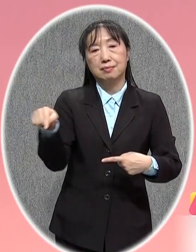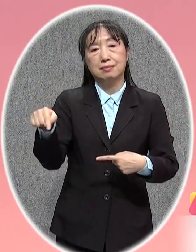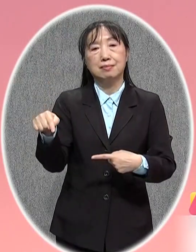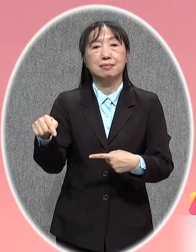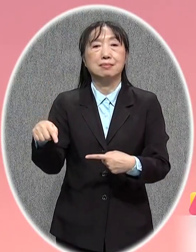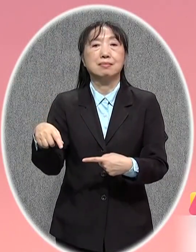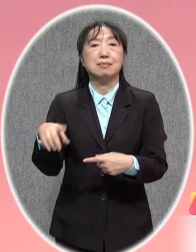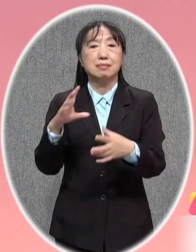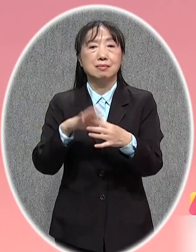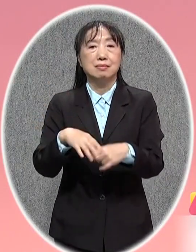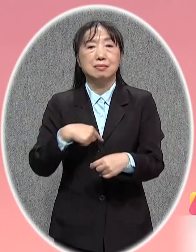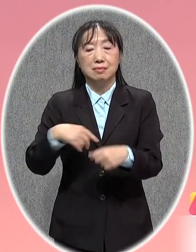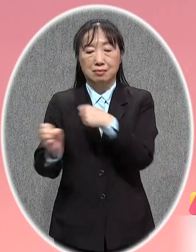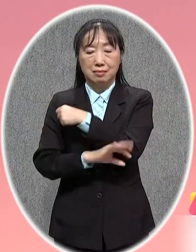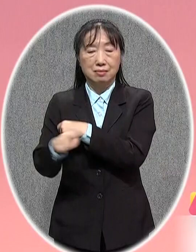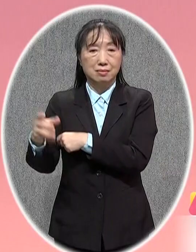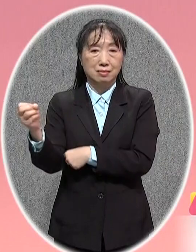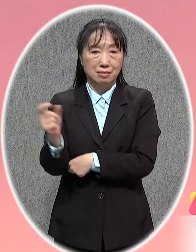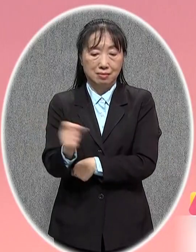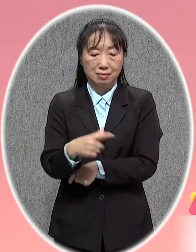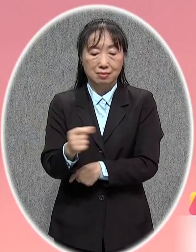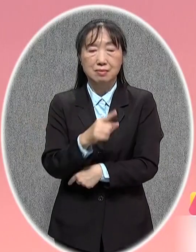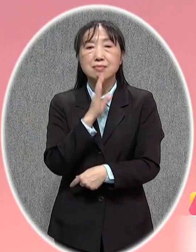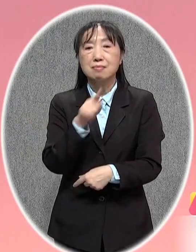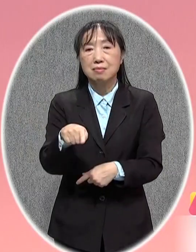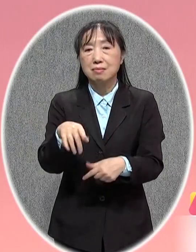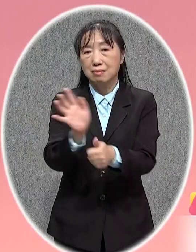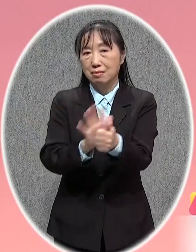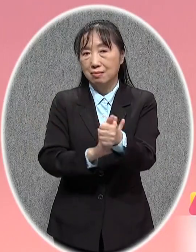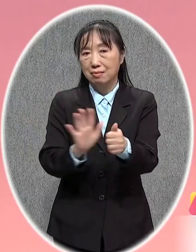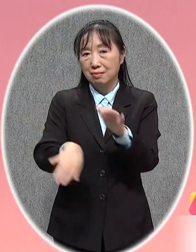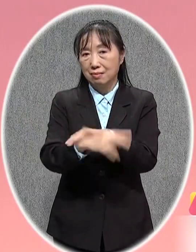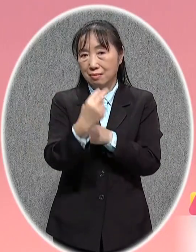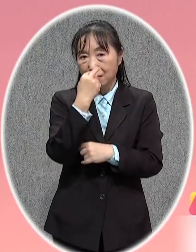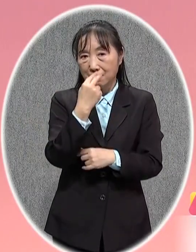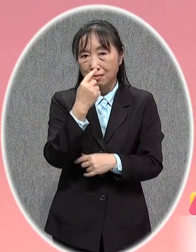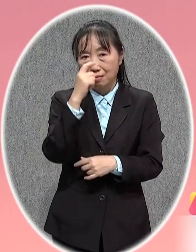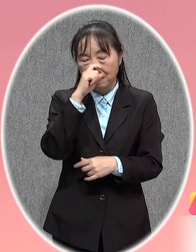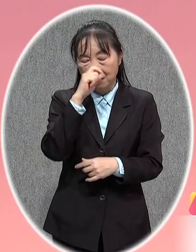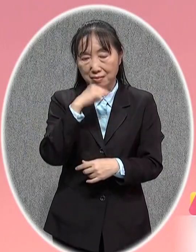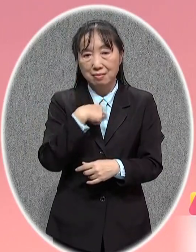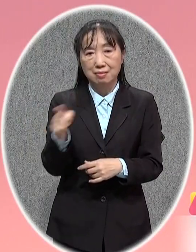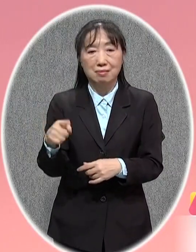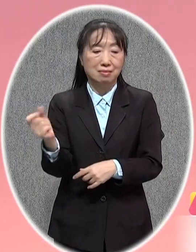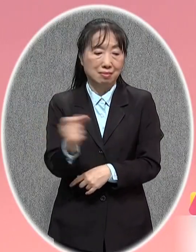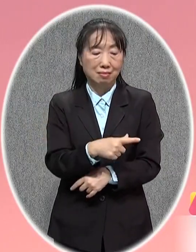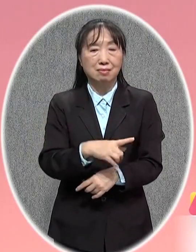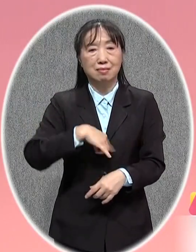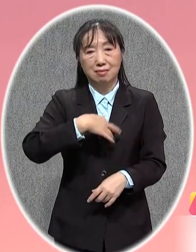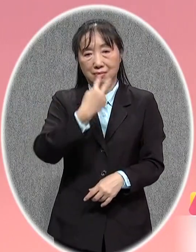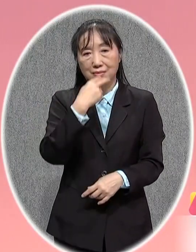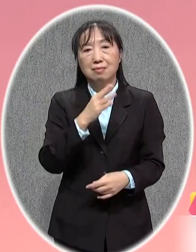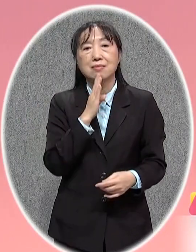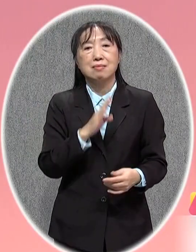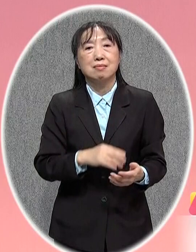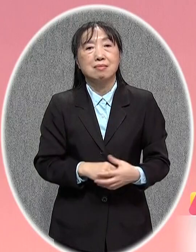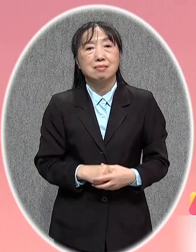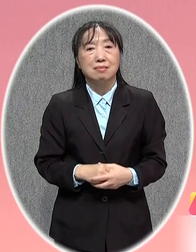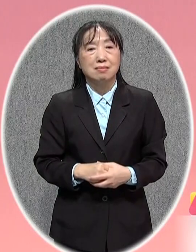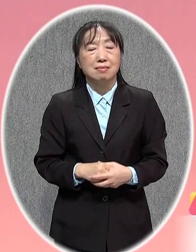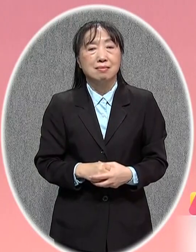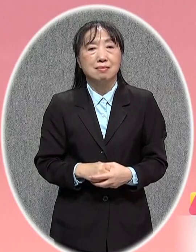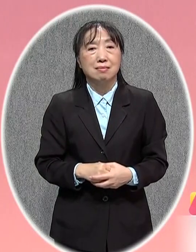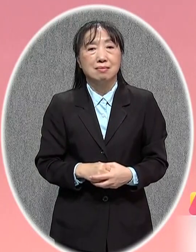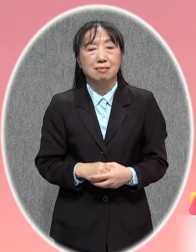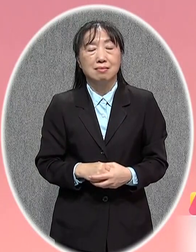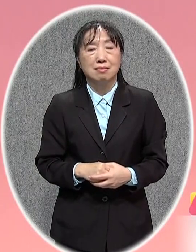煤的这个会造成的空污的严重性也远远的高于天然气。所以当